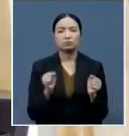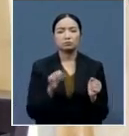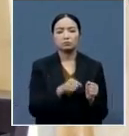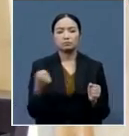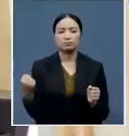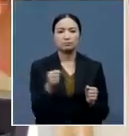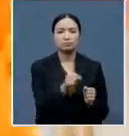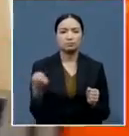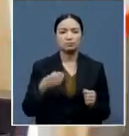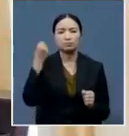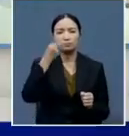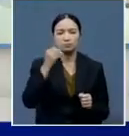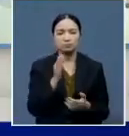ต้นค่ะ